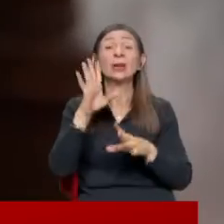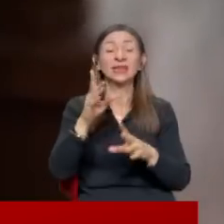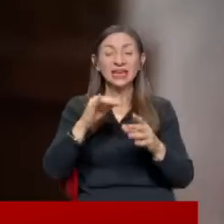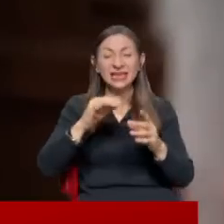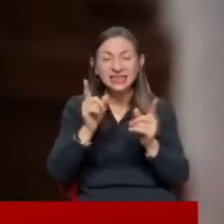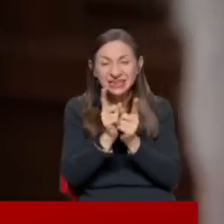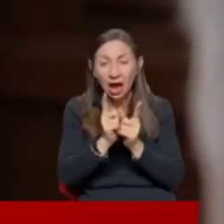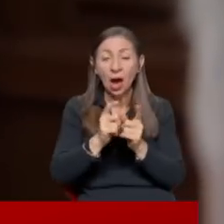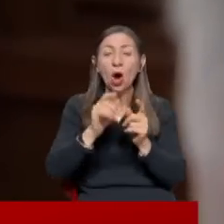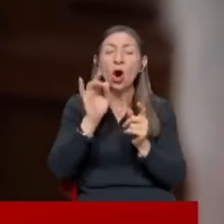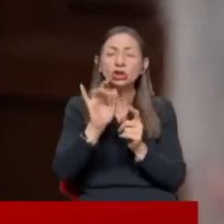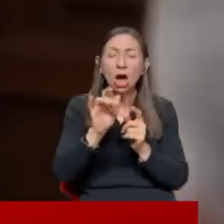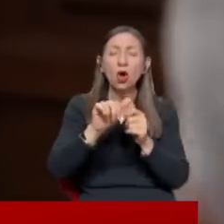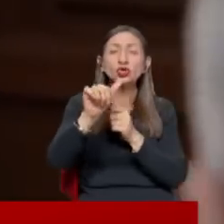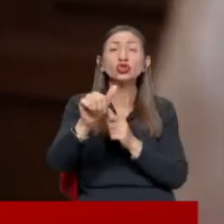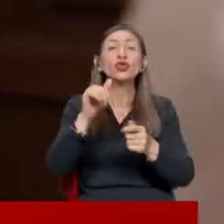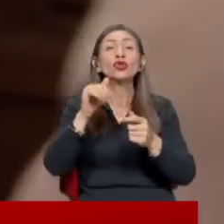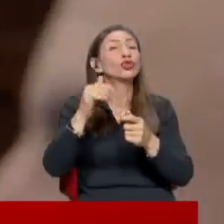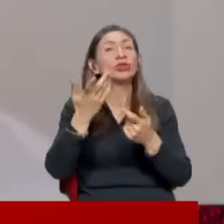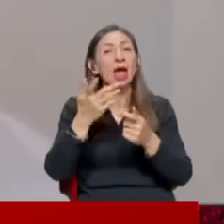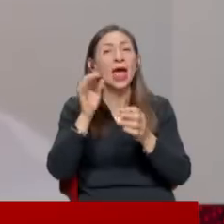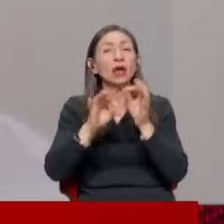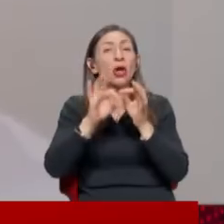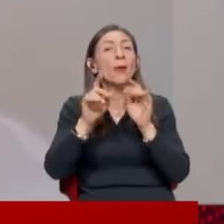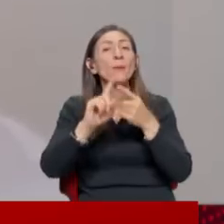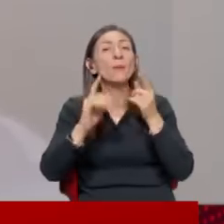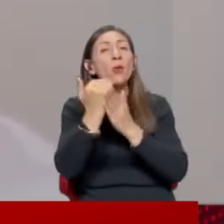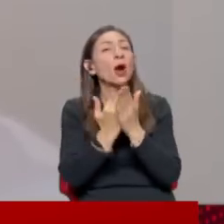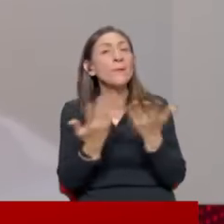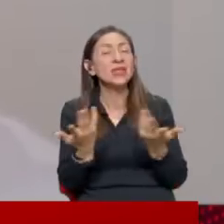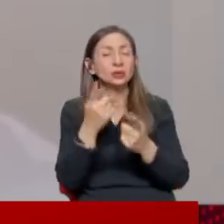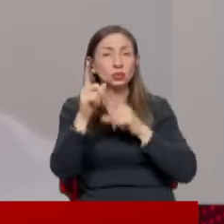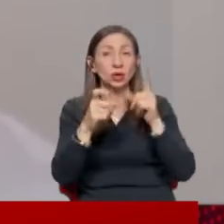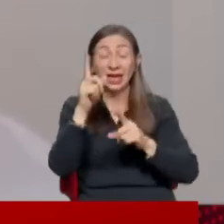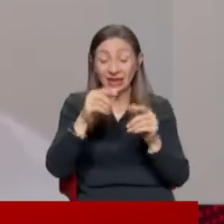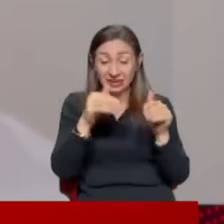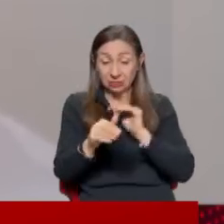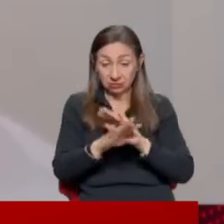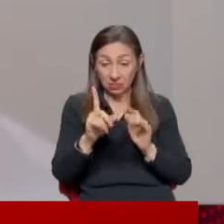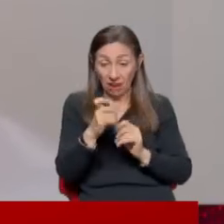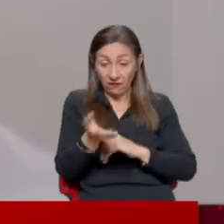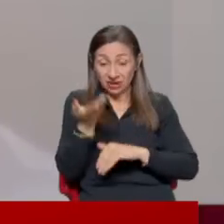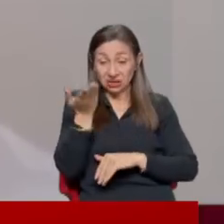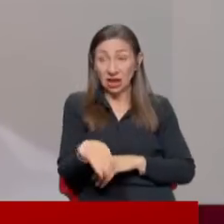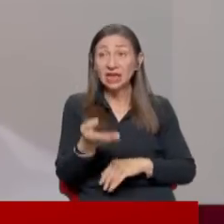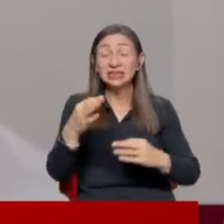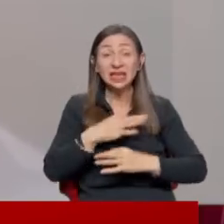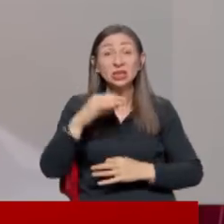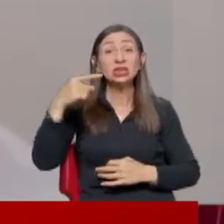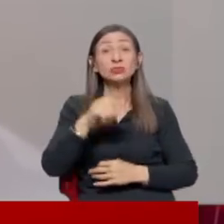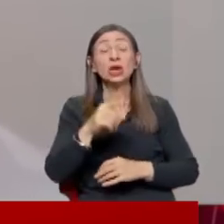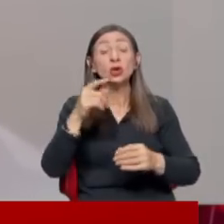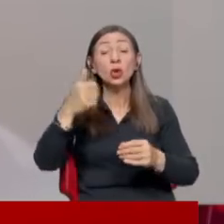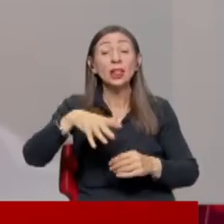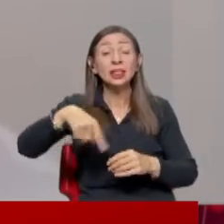kısa, orta ve uzun vadede ekonomi programını soruyor. İlk seçimlerin ardından bir aydan fazla geçti. Sayın Şimşek